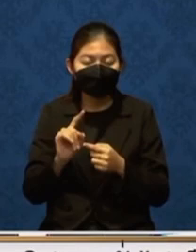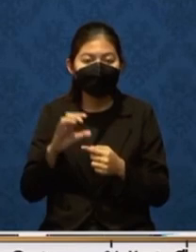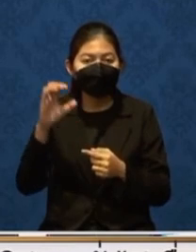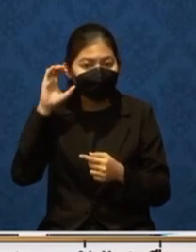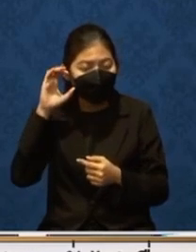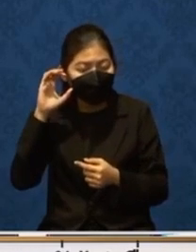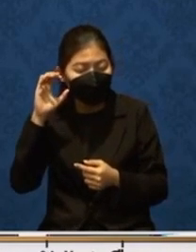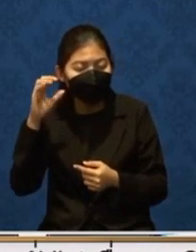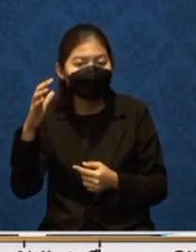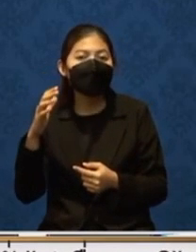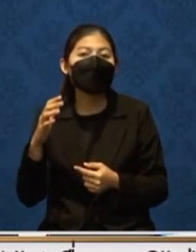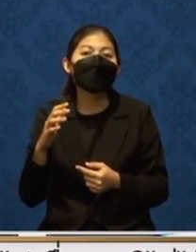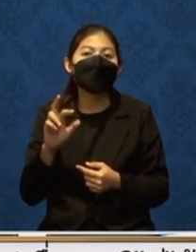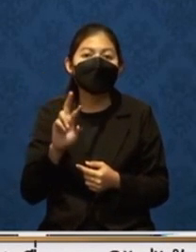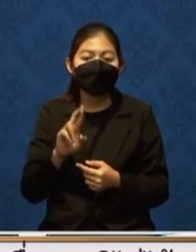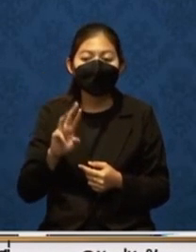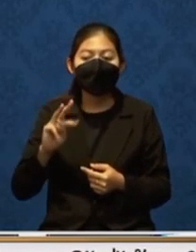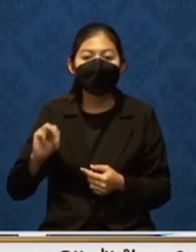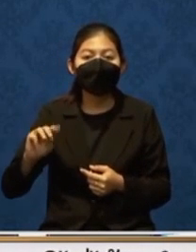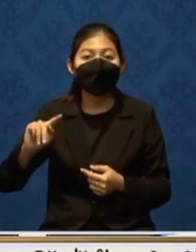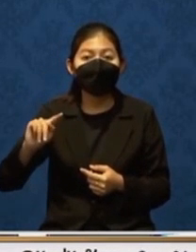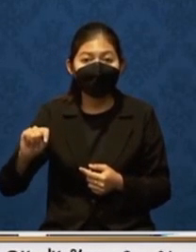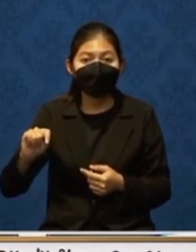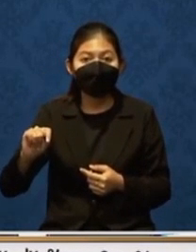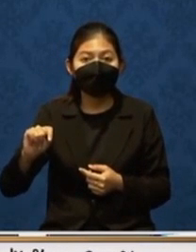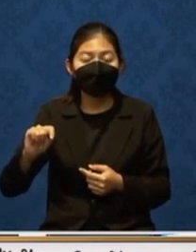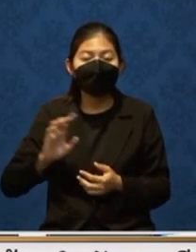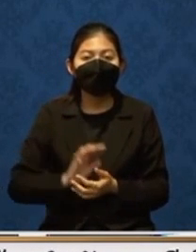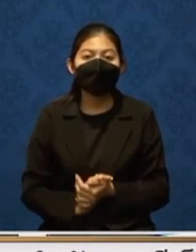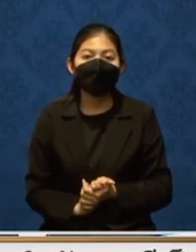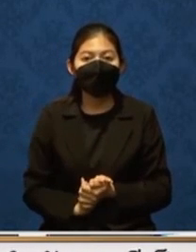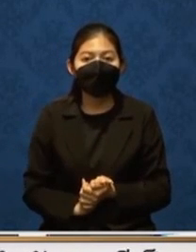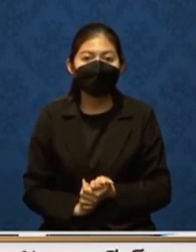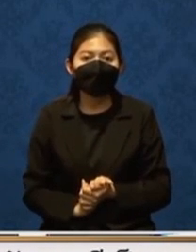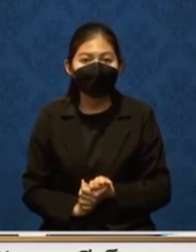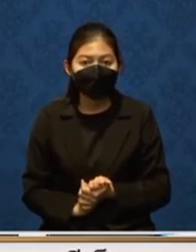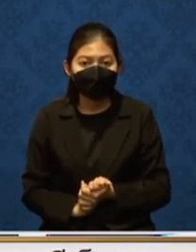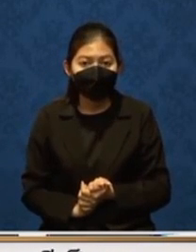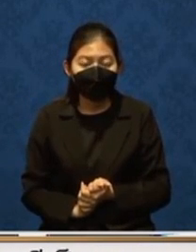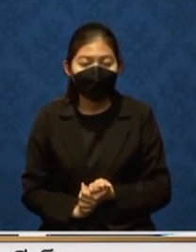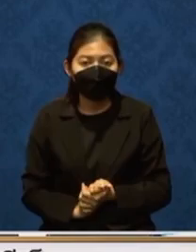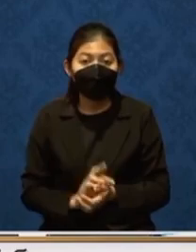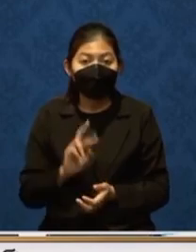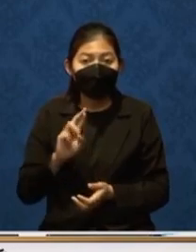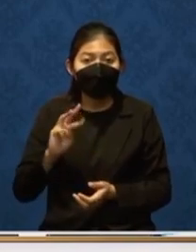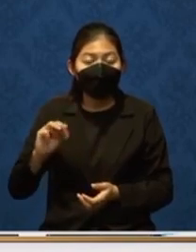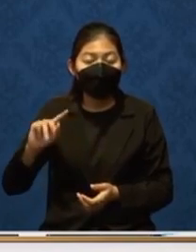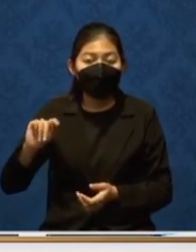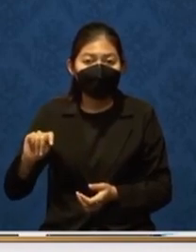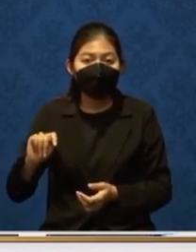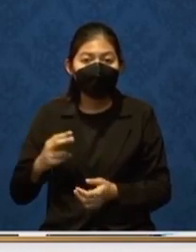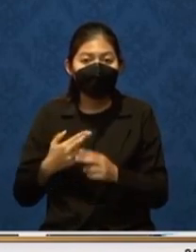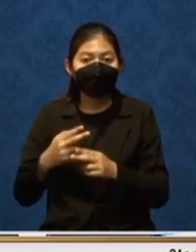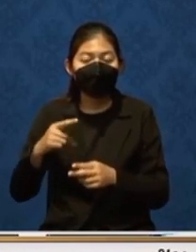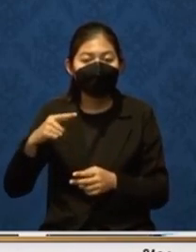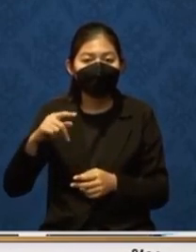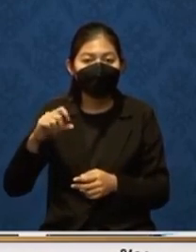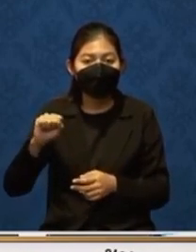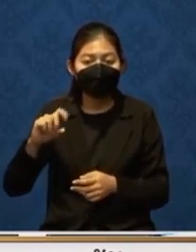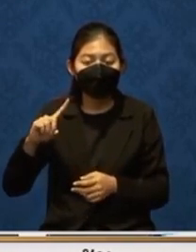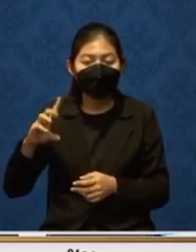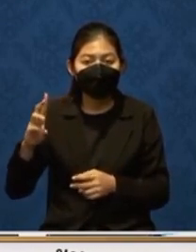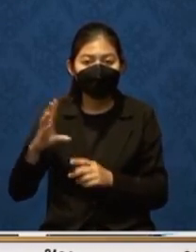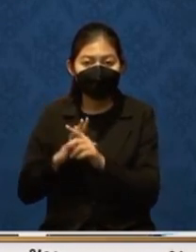จรัฐมนตรีเป็รายบุคคลซึรศมนตรีทผมจะกลาถึงนี้ก็คือนาย สักศยามชิชชอบ manipulation